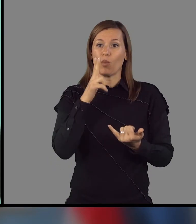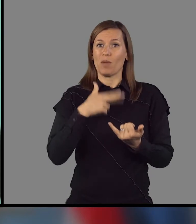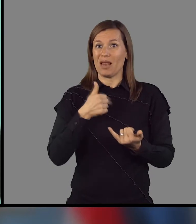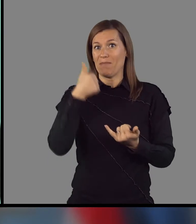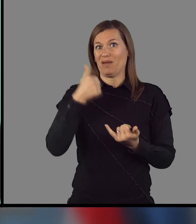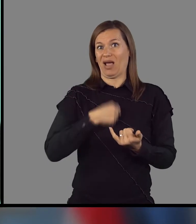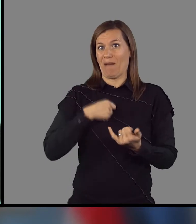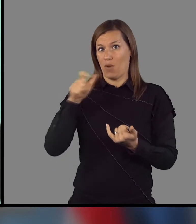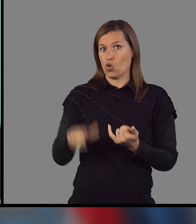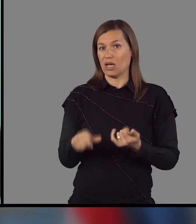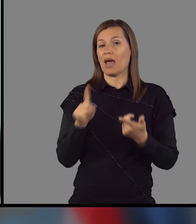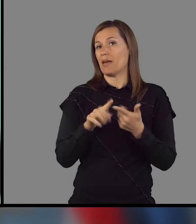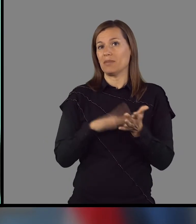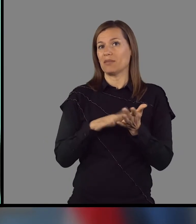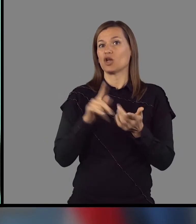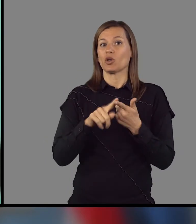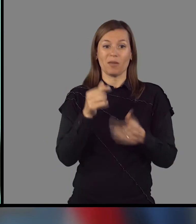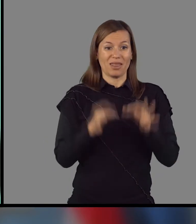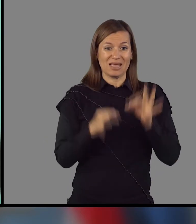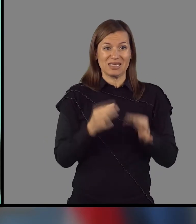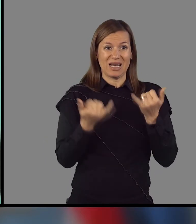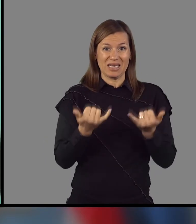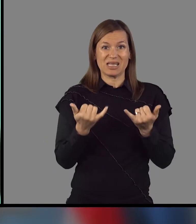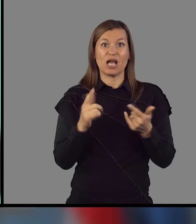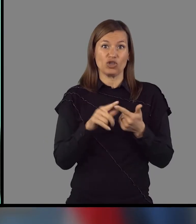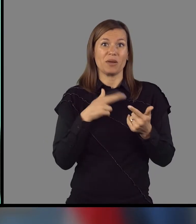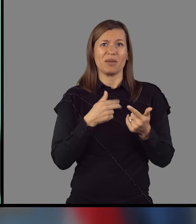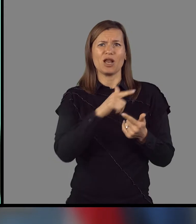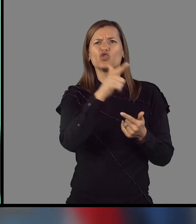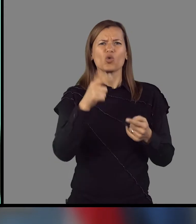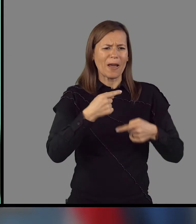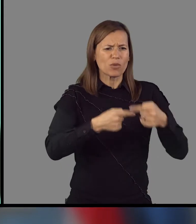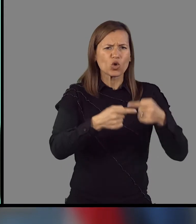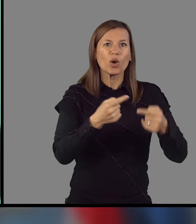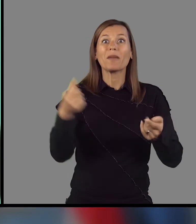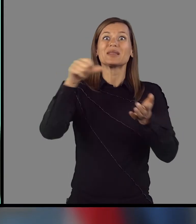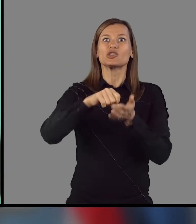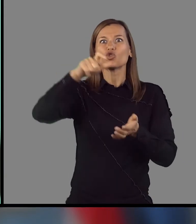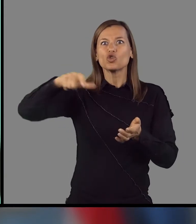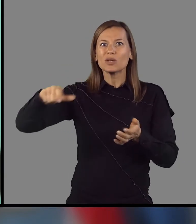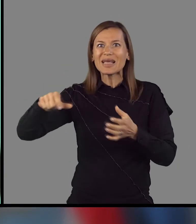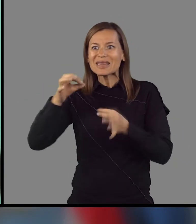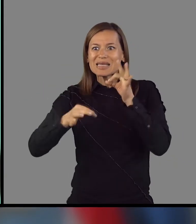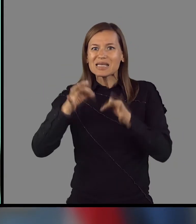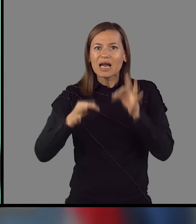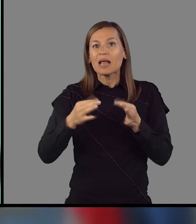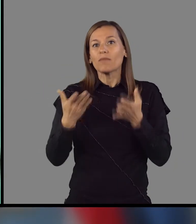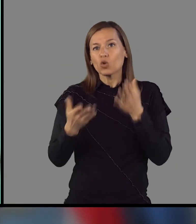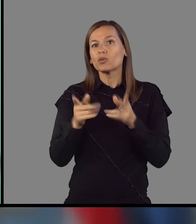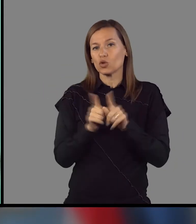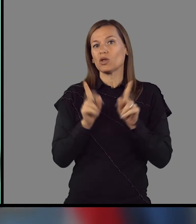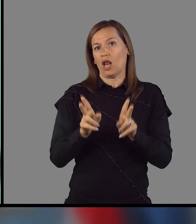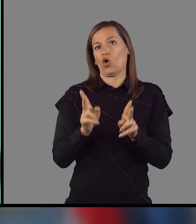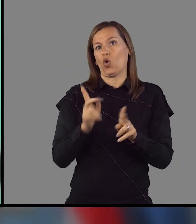pač prvega zdaj seveda bolnega imeli, če bi pa testirali recimo, ne vem, zdaj če bi imeli neke druge protokole, pa bi 1000 ljudi